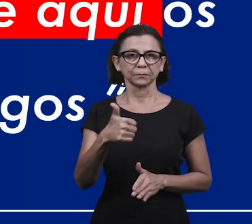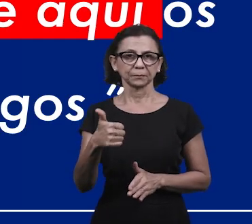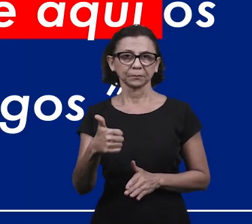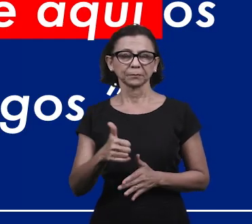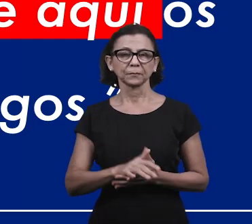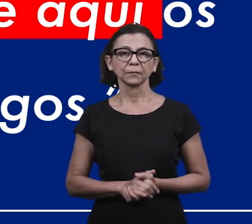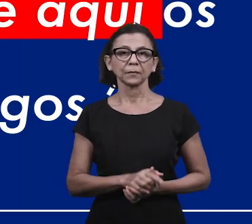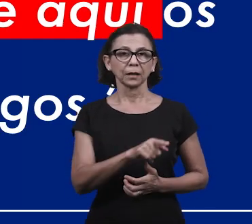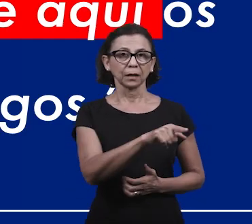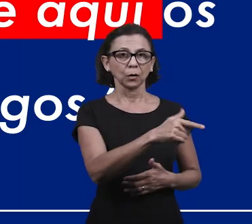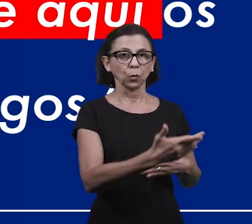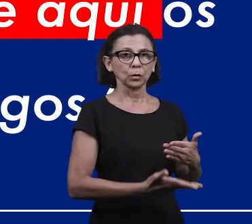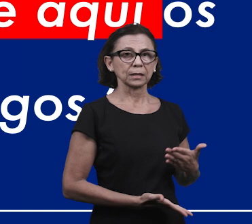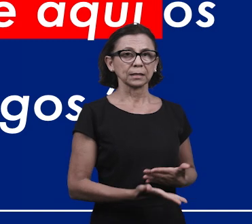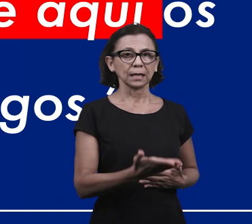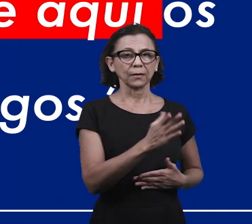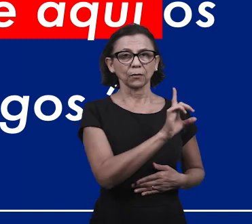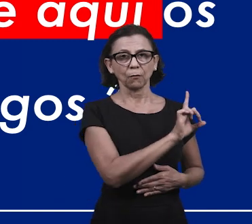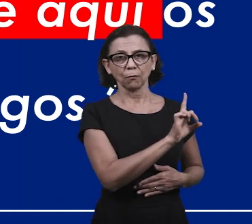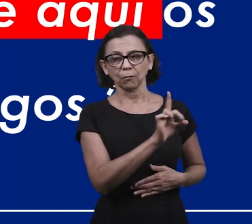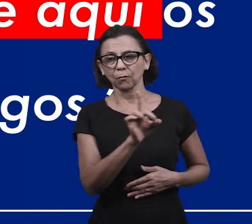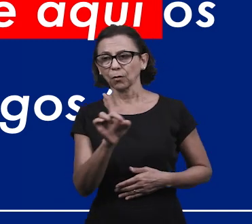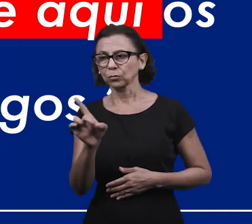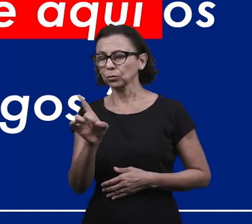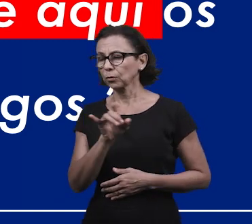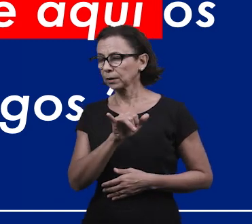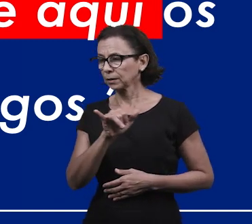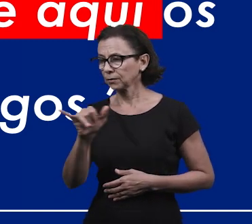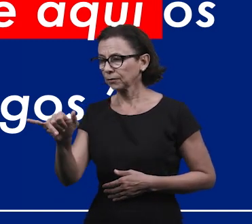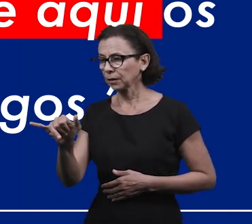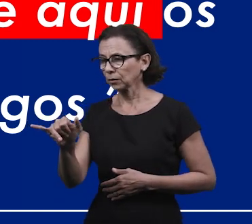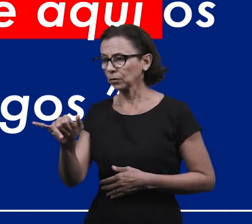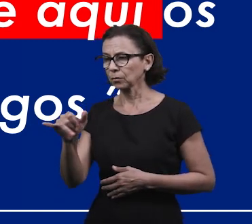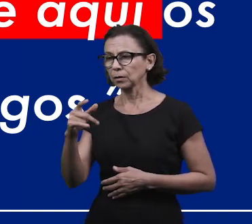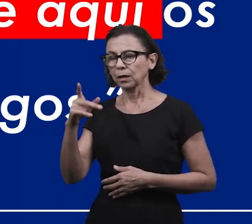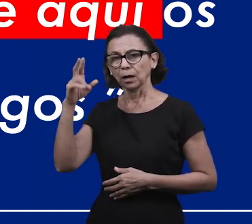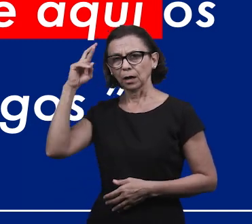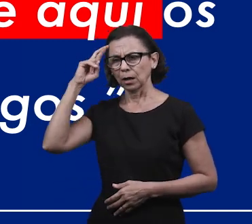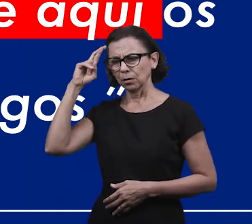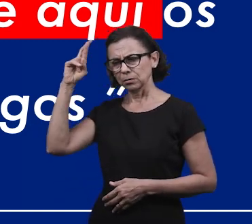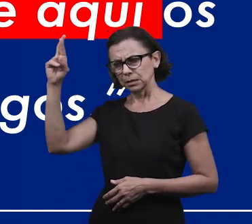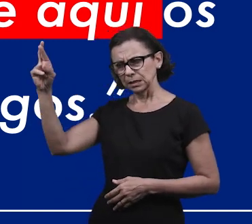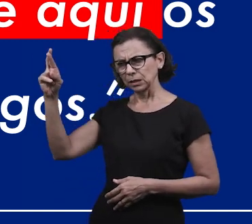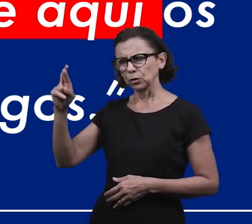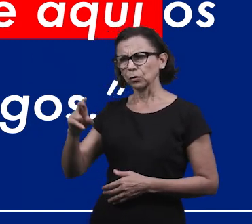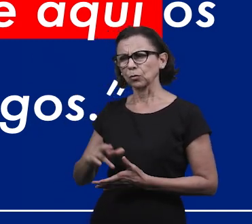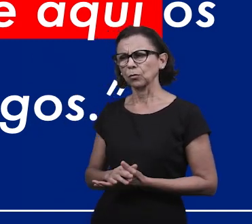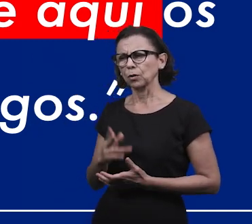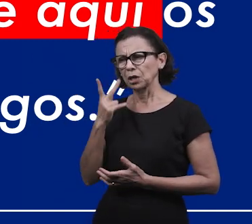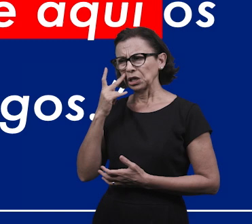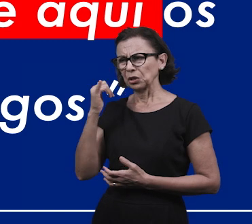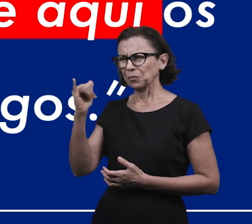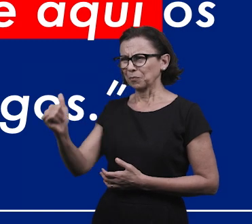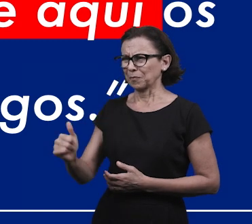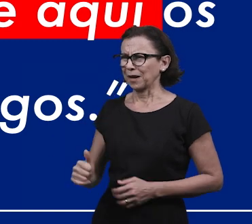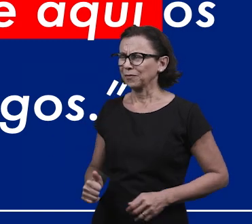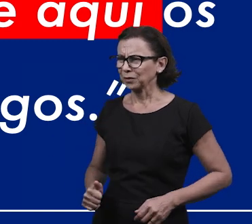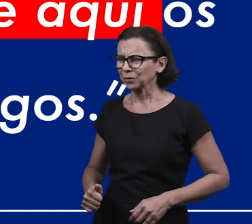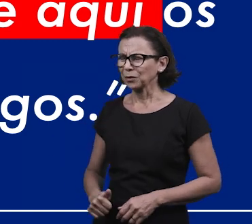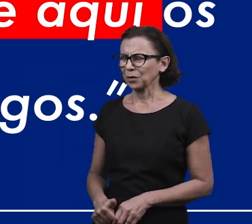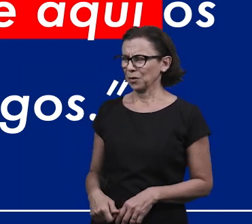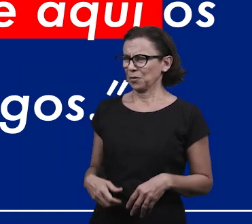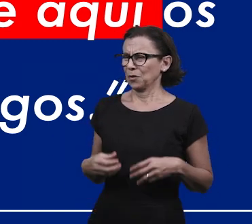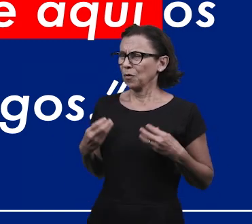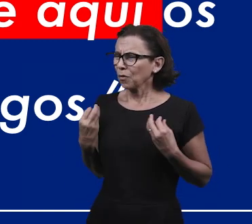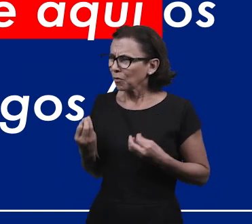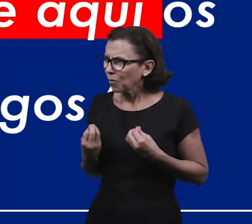dit, et en revenant ce serviteur, il a annoncé ces choses à son Seigneur. Alors le père de famille, indigné, dit